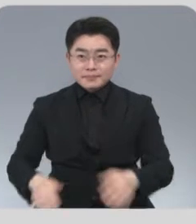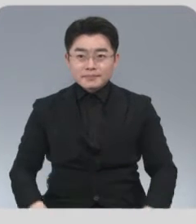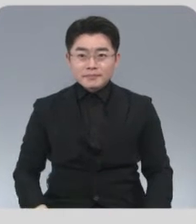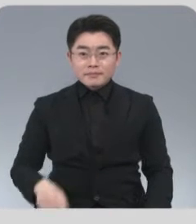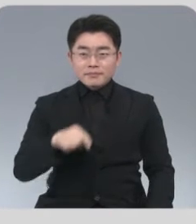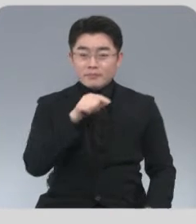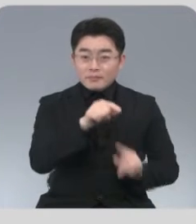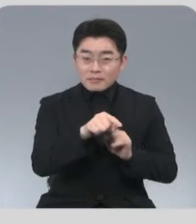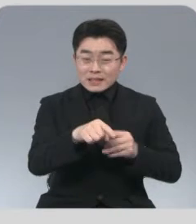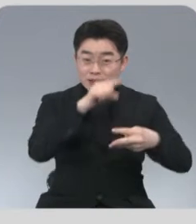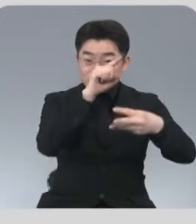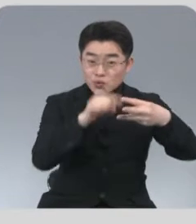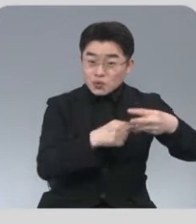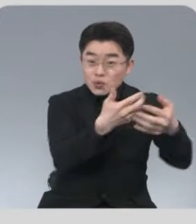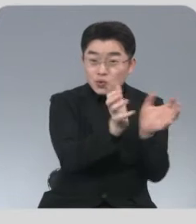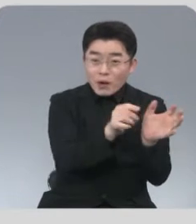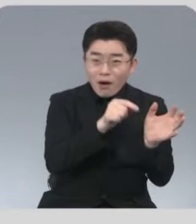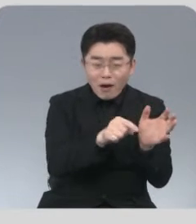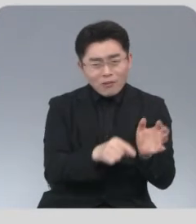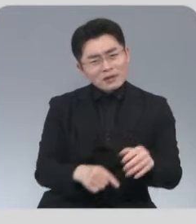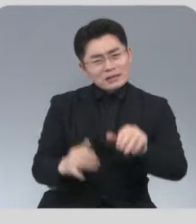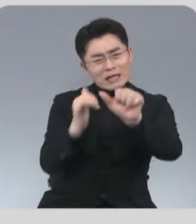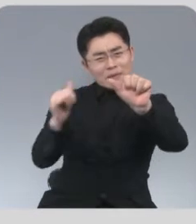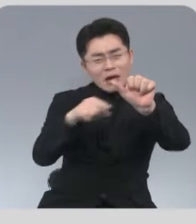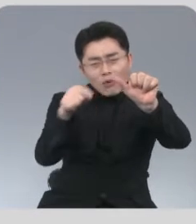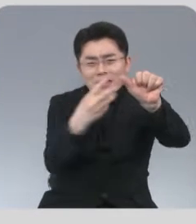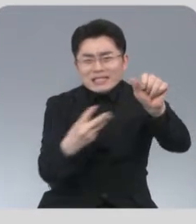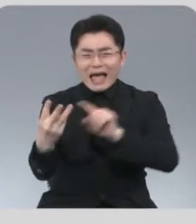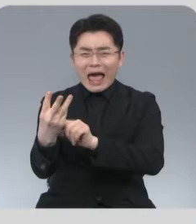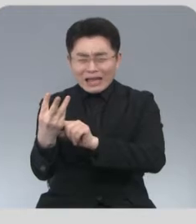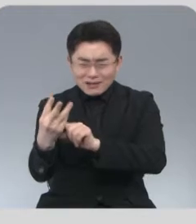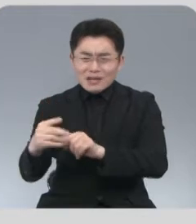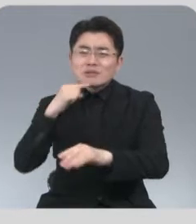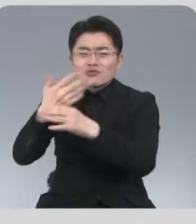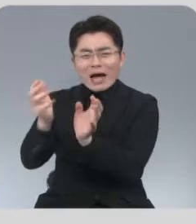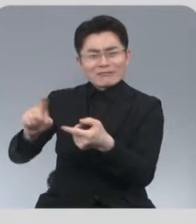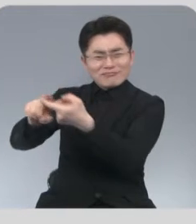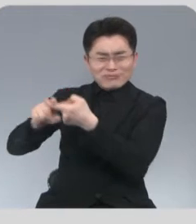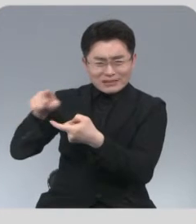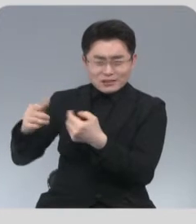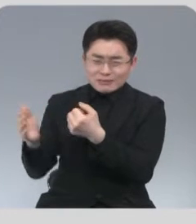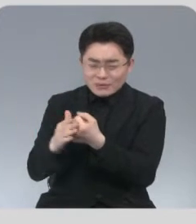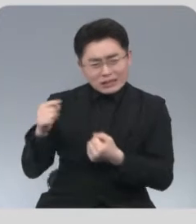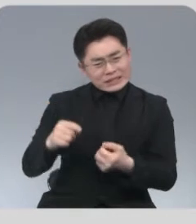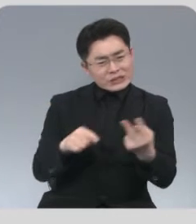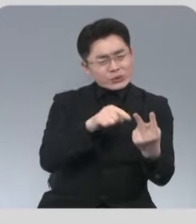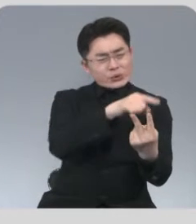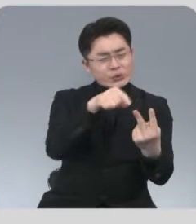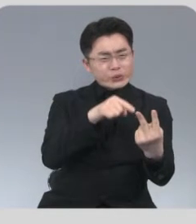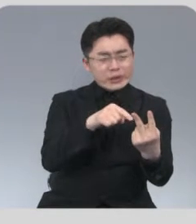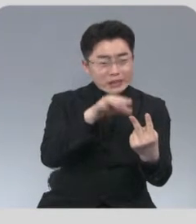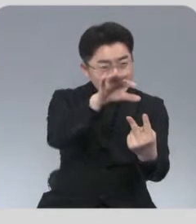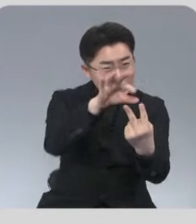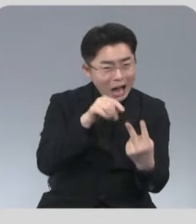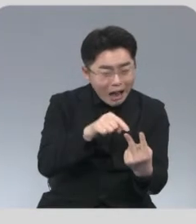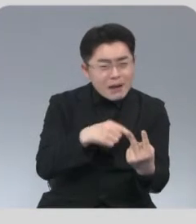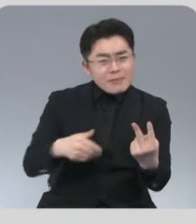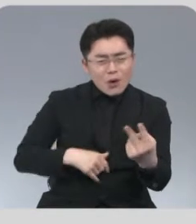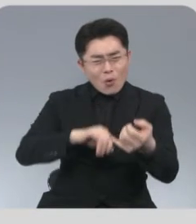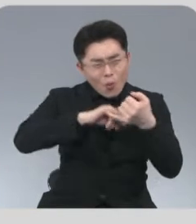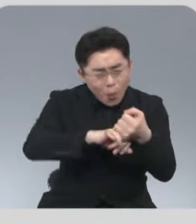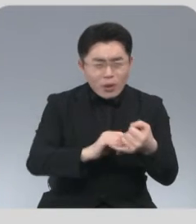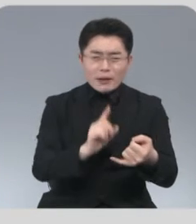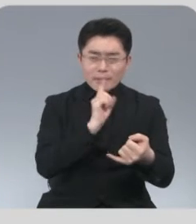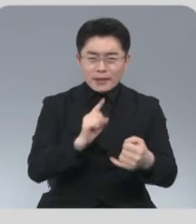측은 현재 재인 중인 감사위원 5명 중 3명을 치녀 청양 으로 보고 남은 두 명인 선에서 물러설 수 없다는